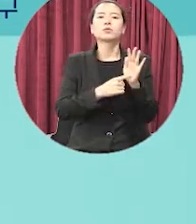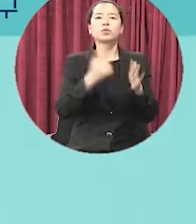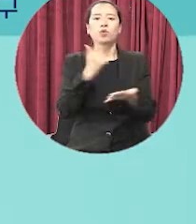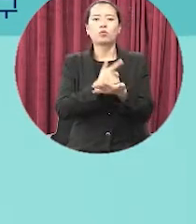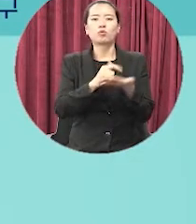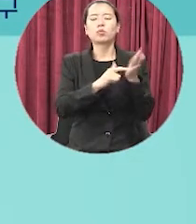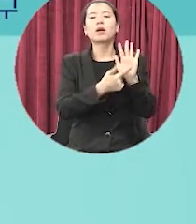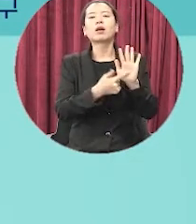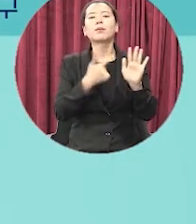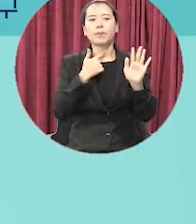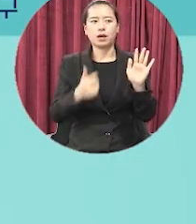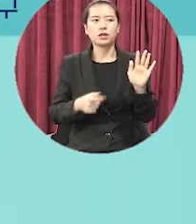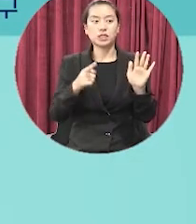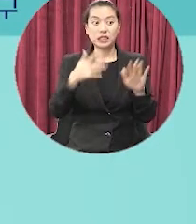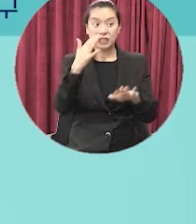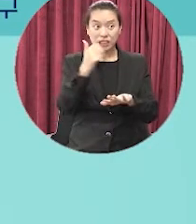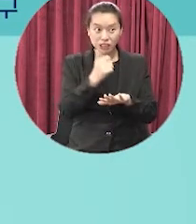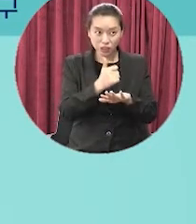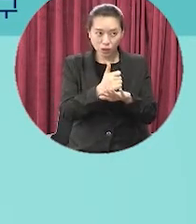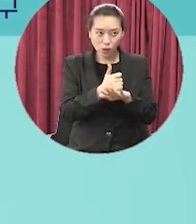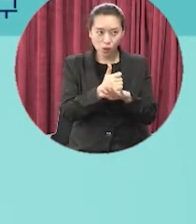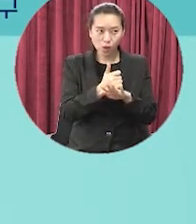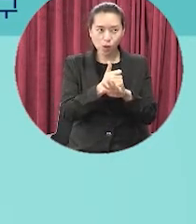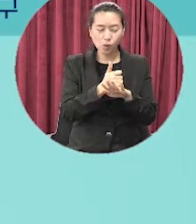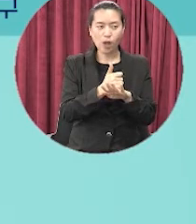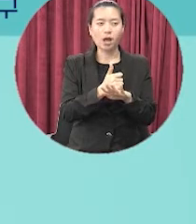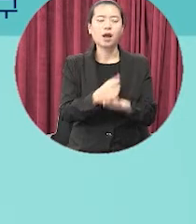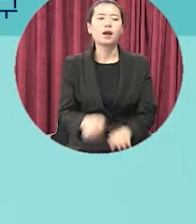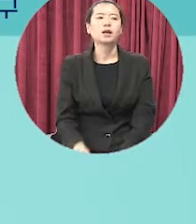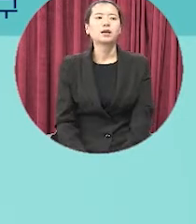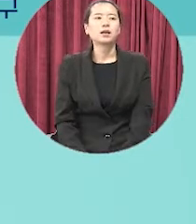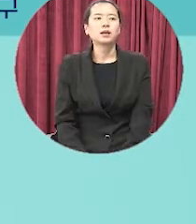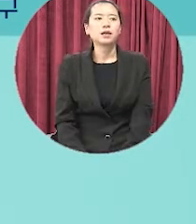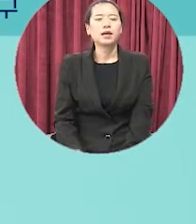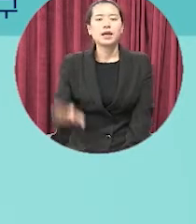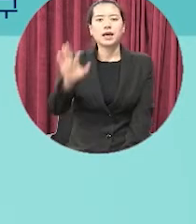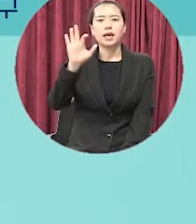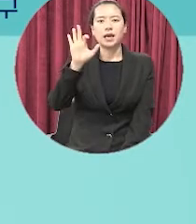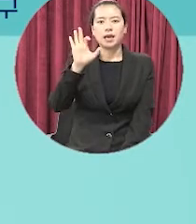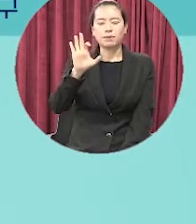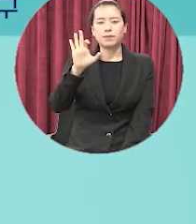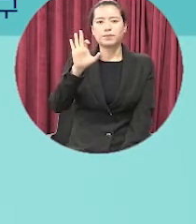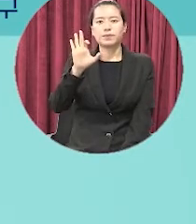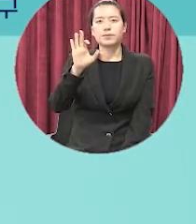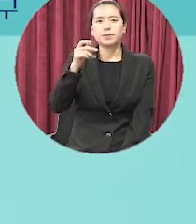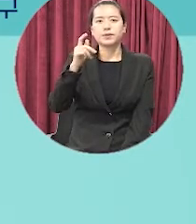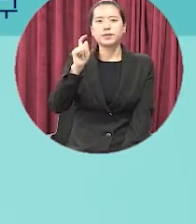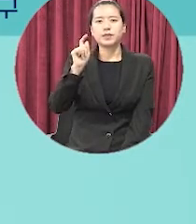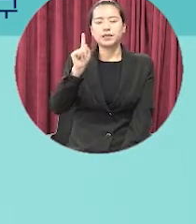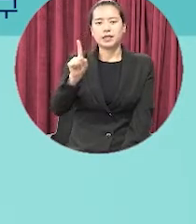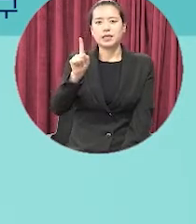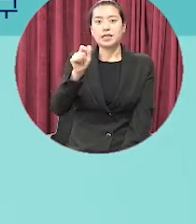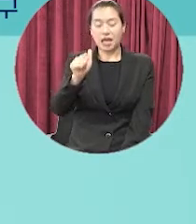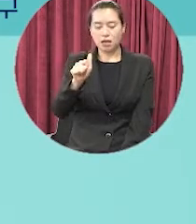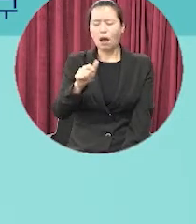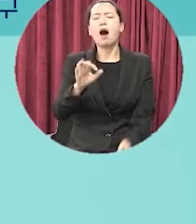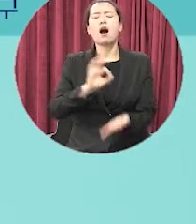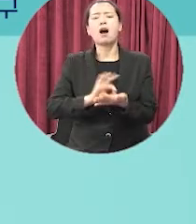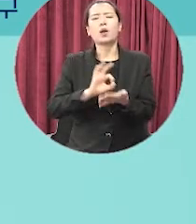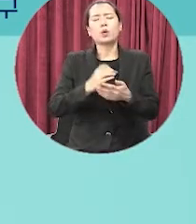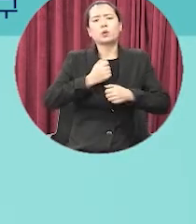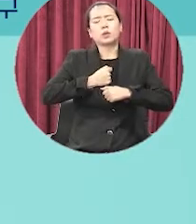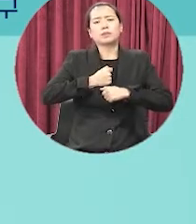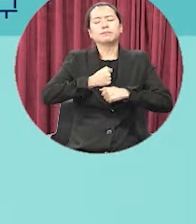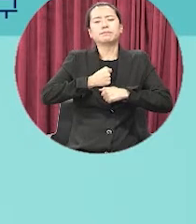그리고 나서 이제 그것을 기반으로 여기서 fda 타고 유럽에서 이 규제 책 을 내놨고 그리고 이